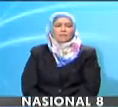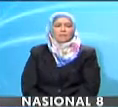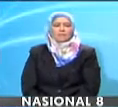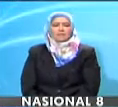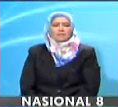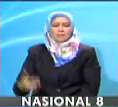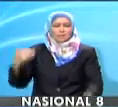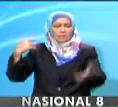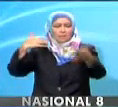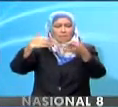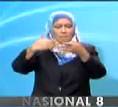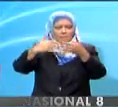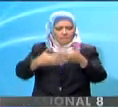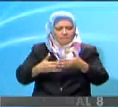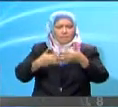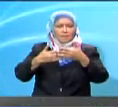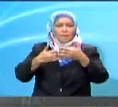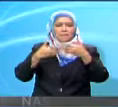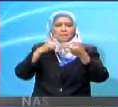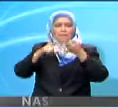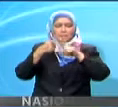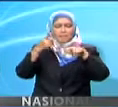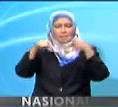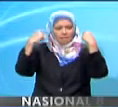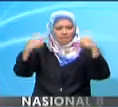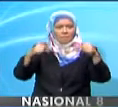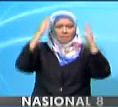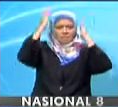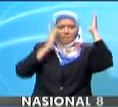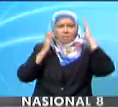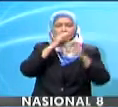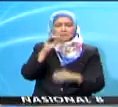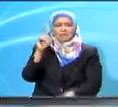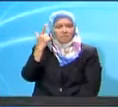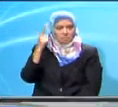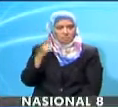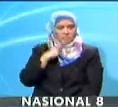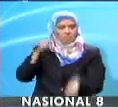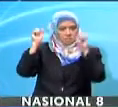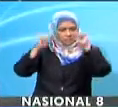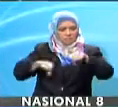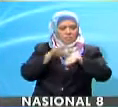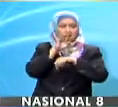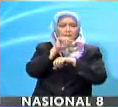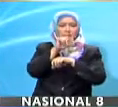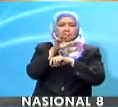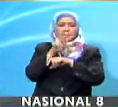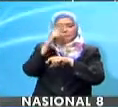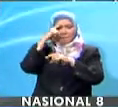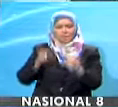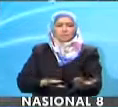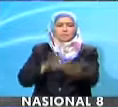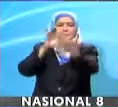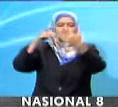Baik, menjelang aksi persahabatan pilihan Malaysia dengan Liverpool, mampukah Razman Roslan memberi tekanan kepada Jordan Henderson pada pertemuan itu